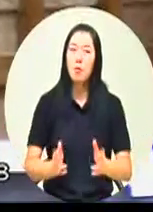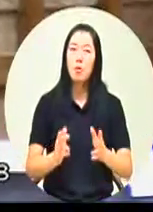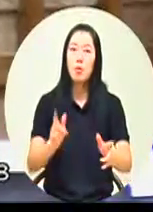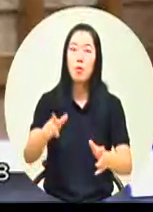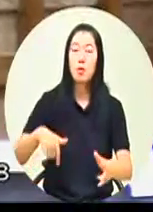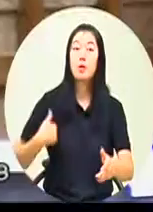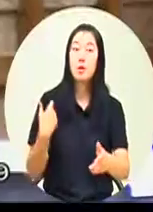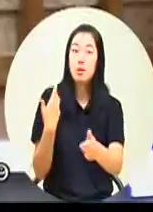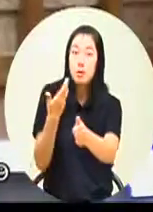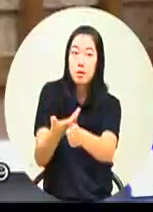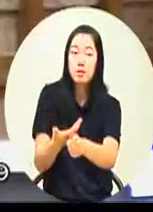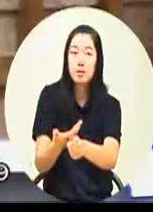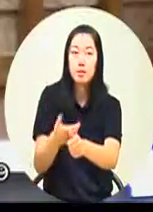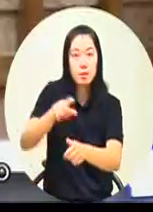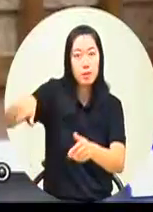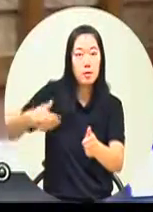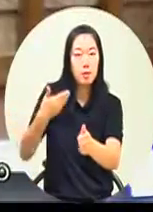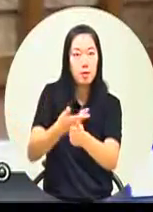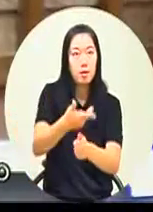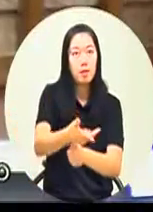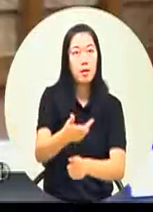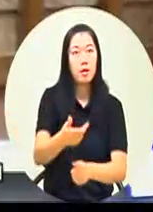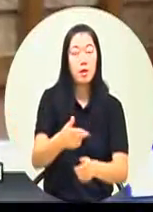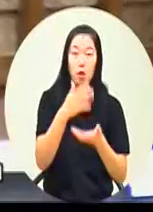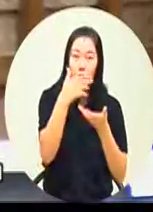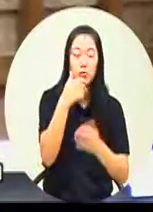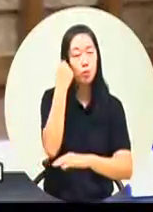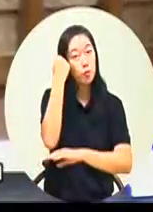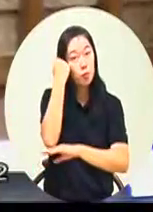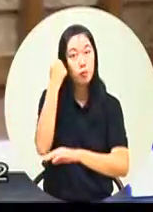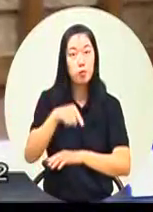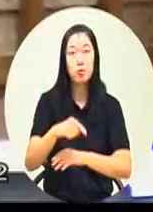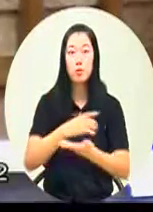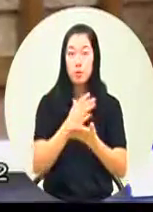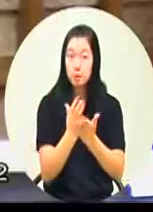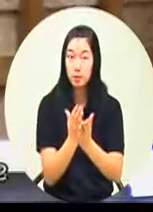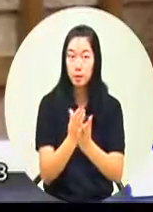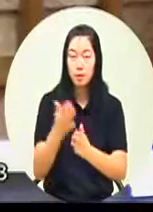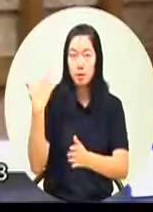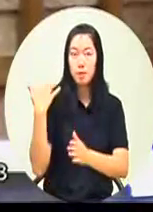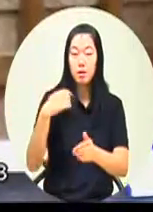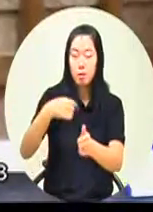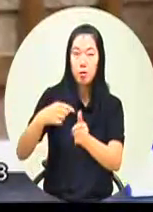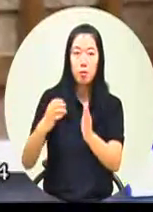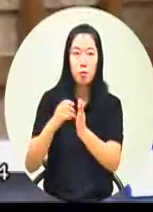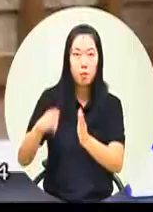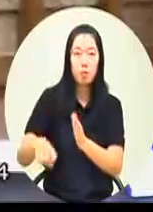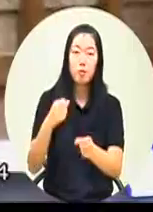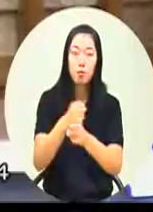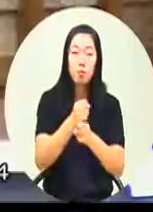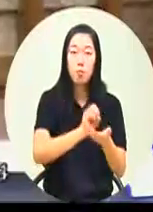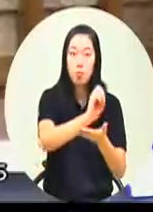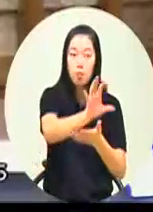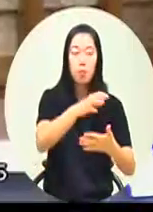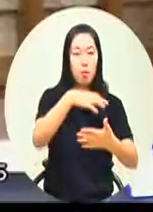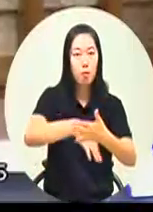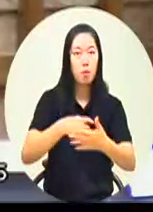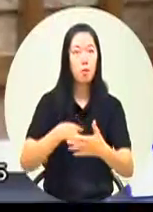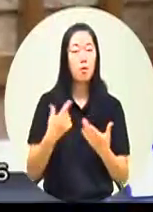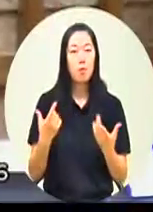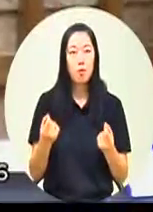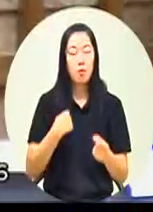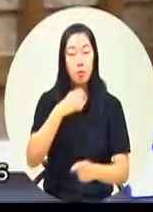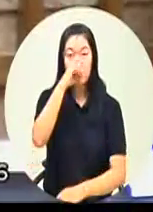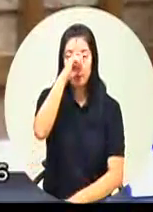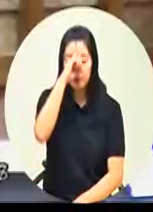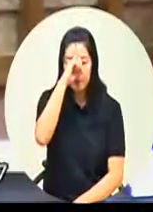提供一个食宿的一个问题。那之前我们教育局的一个业务报告里，我也很希